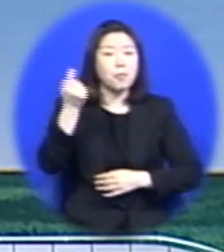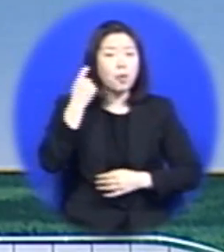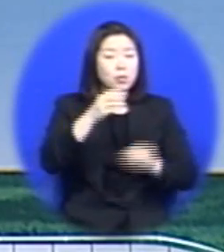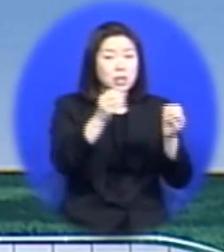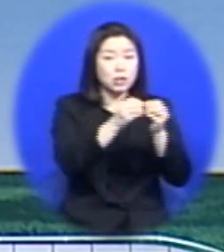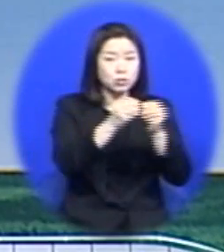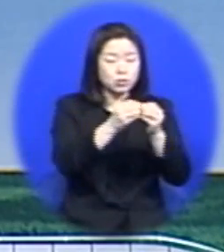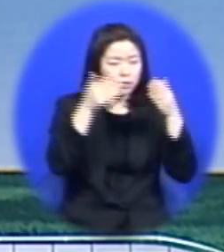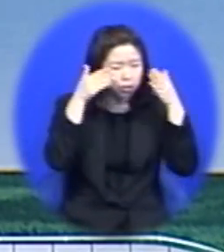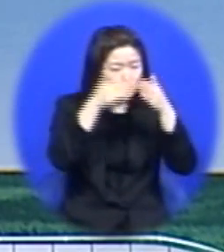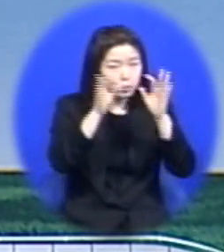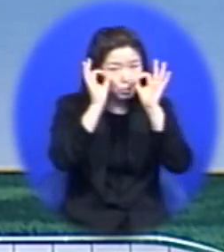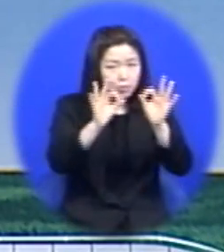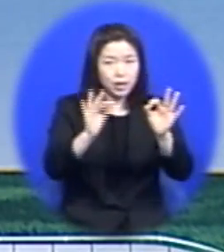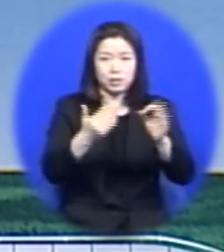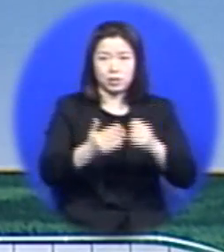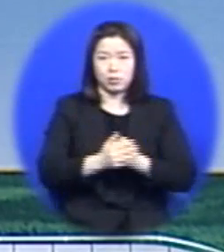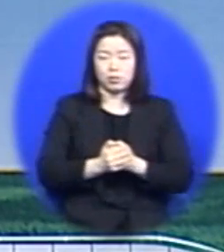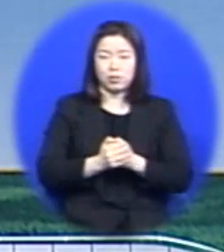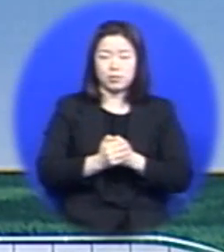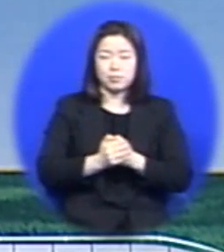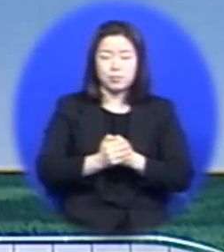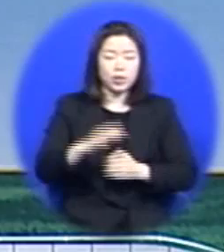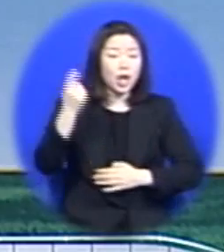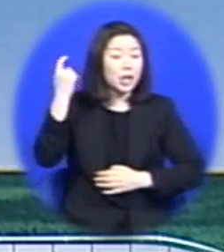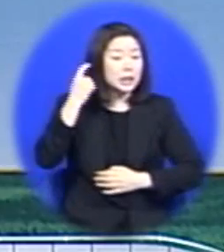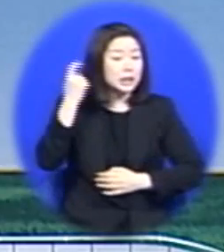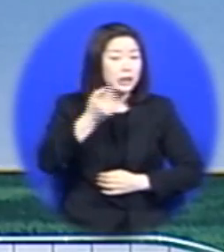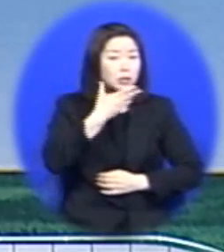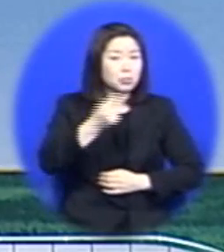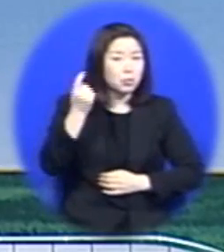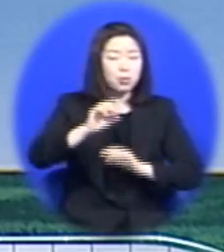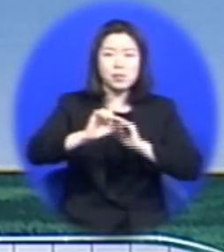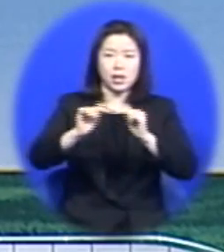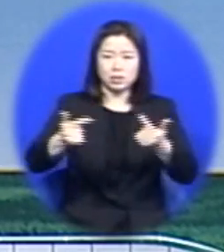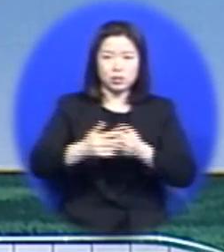구절을 주목하셔야 됩니다. 들은 복음이 아닙니다.